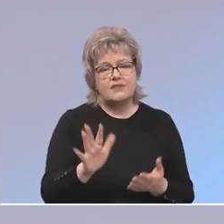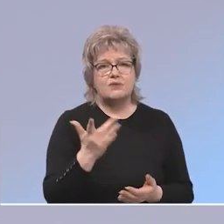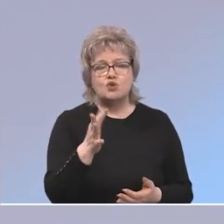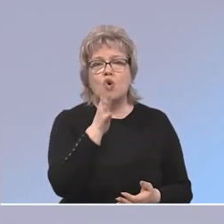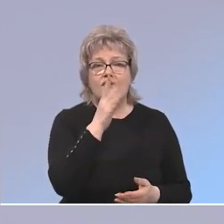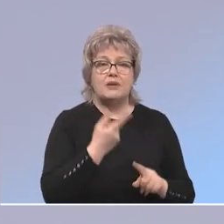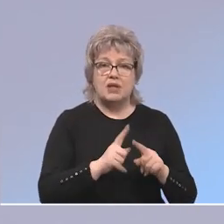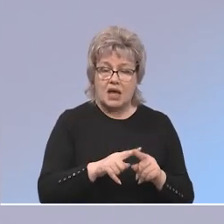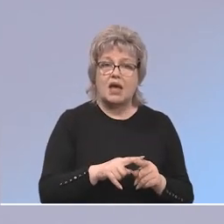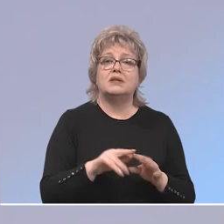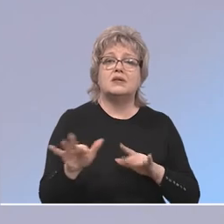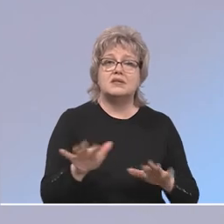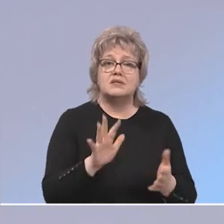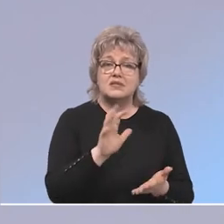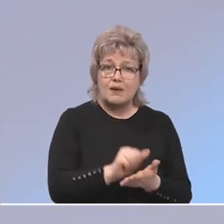сколько времени это займет,